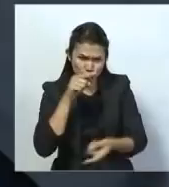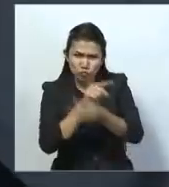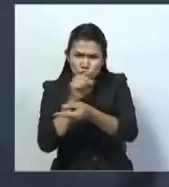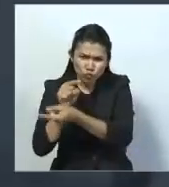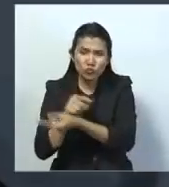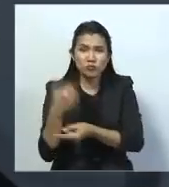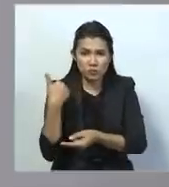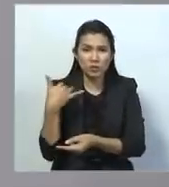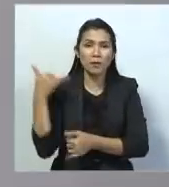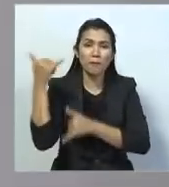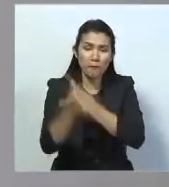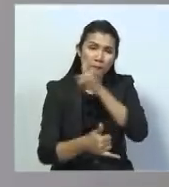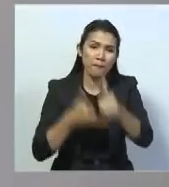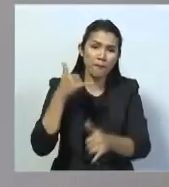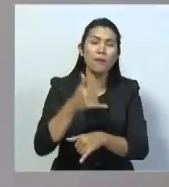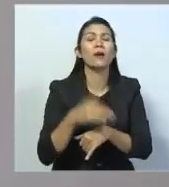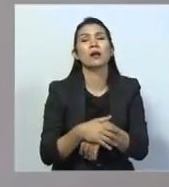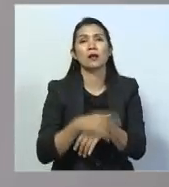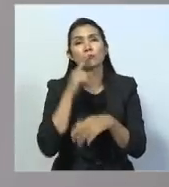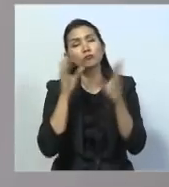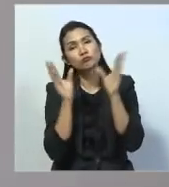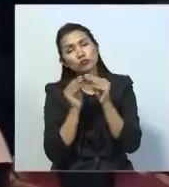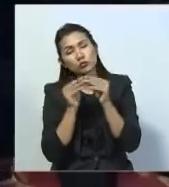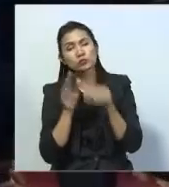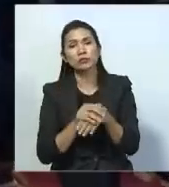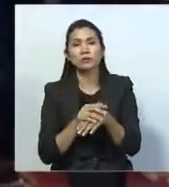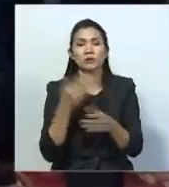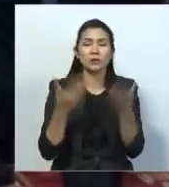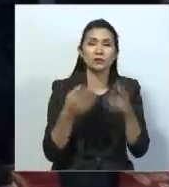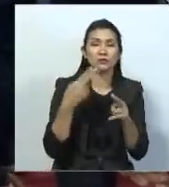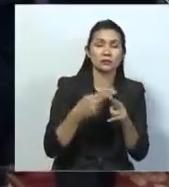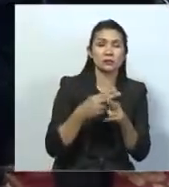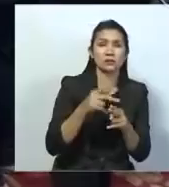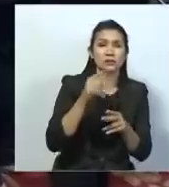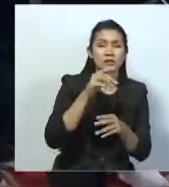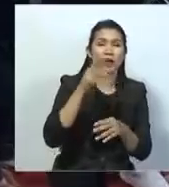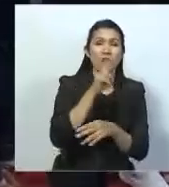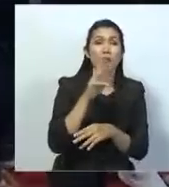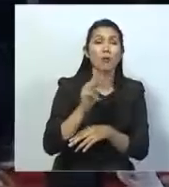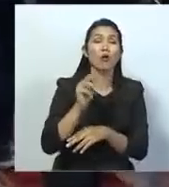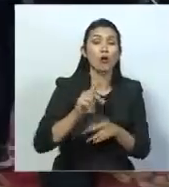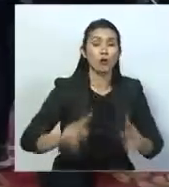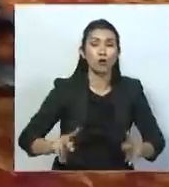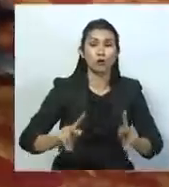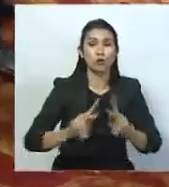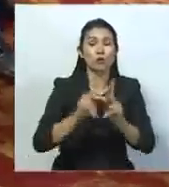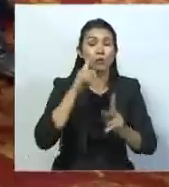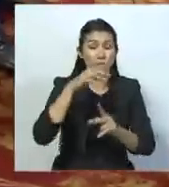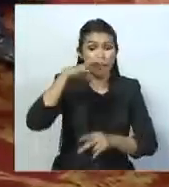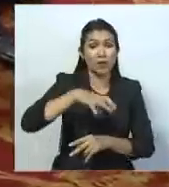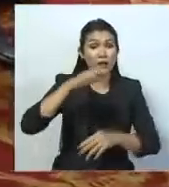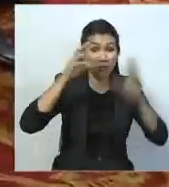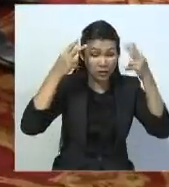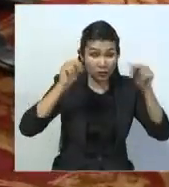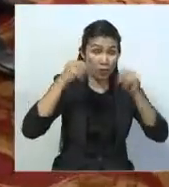ากันดีค่ะเข้ามาร่วมการประชุมนะคะไม่ว่าจะเป็นนางสาวกฤษณาศรีหรักษ์อดีตรัฐมนตรีประจำสำนักนายกรัฐม